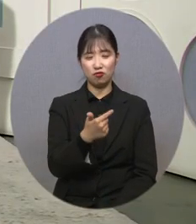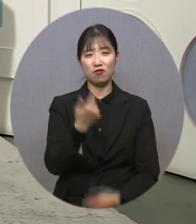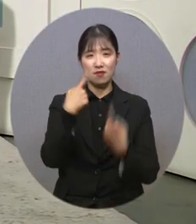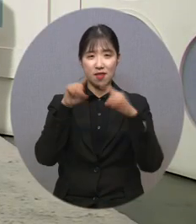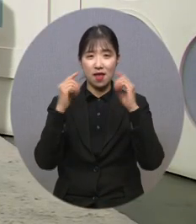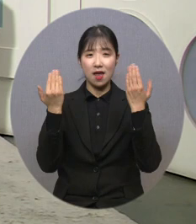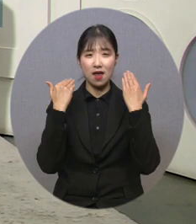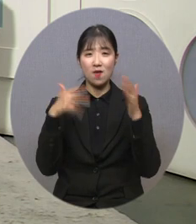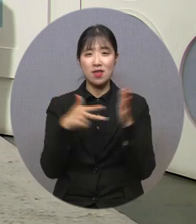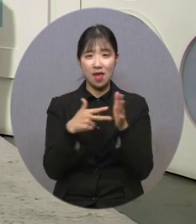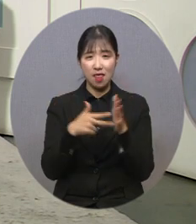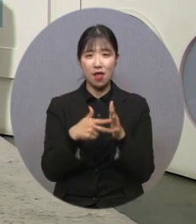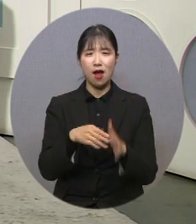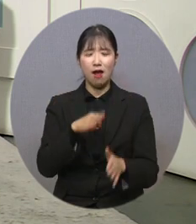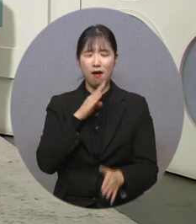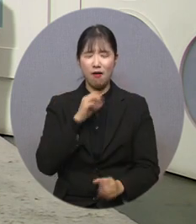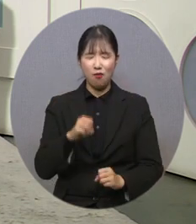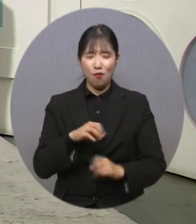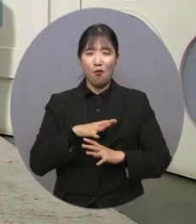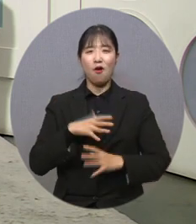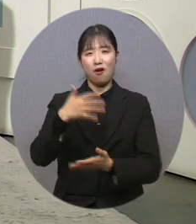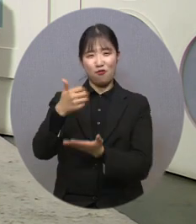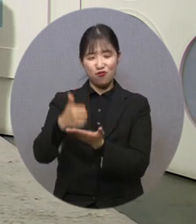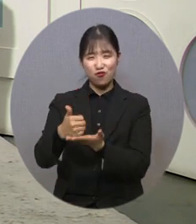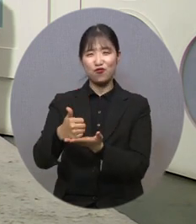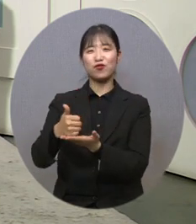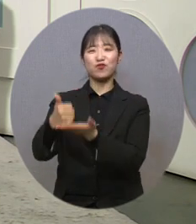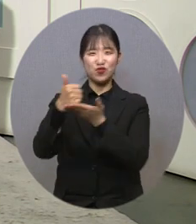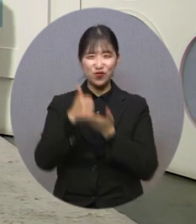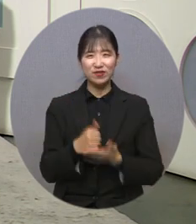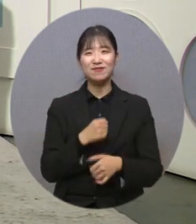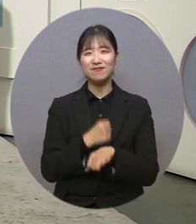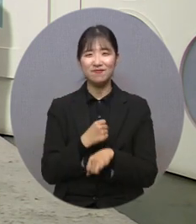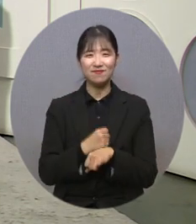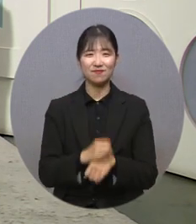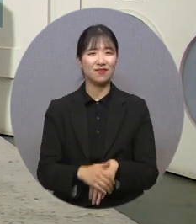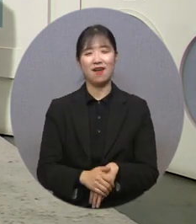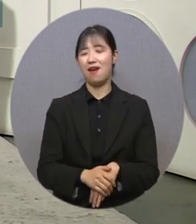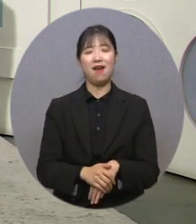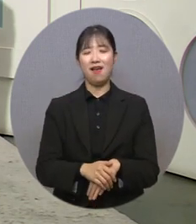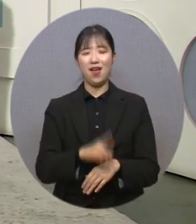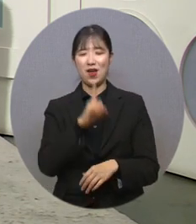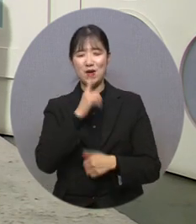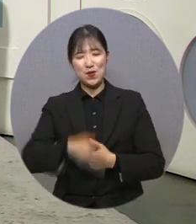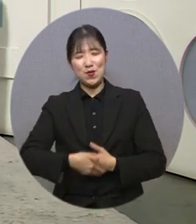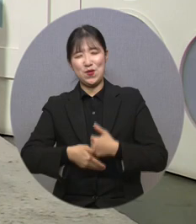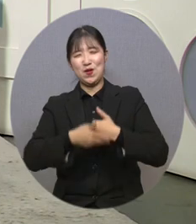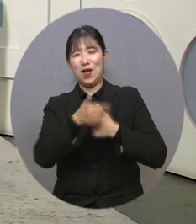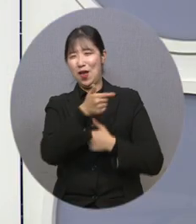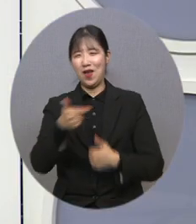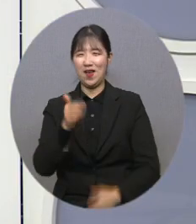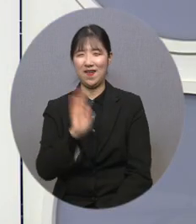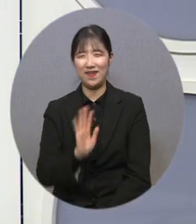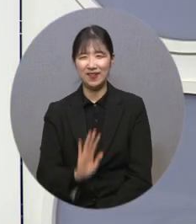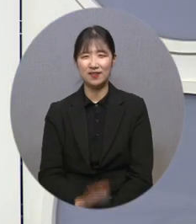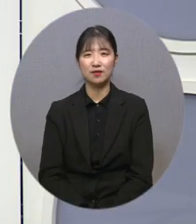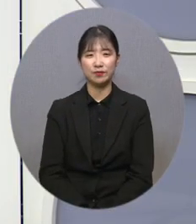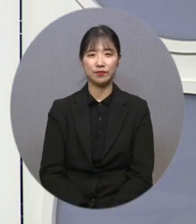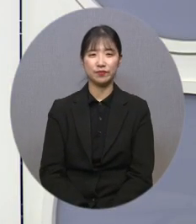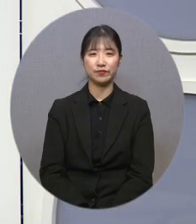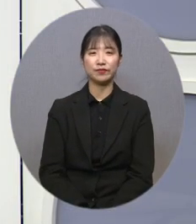재단이 놀라운 분을 총장으로 모셨군요. 아유, 과찬의 말씀이시고요. 아니, 아니에요. 그런